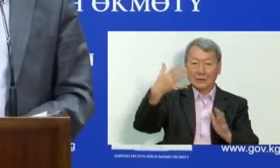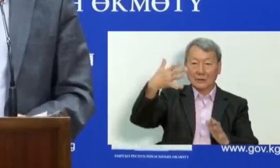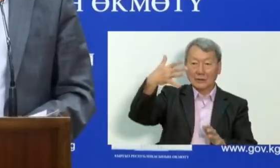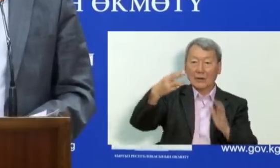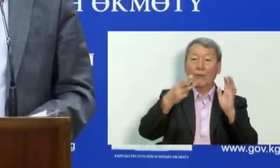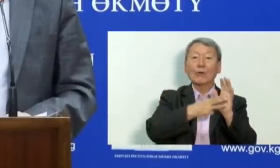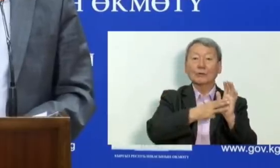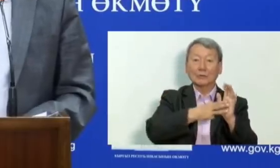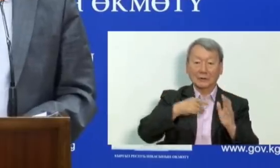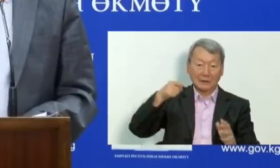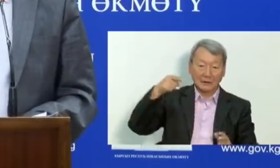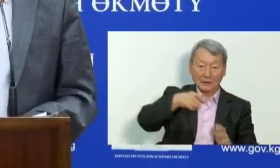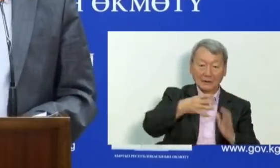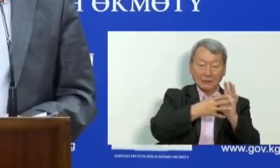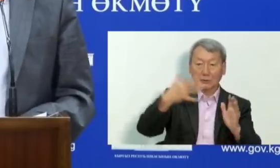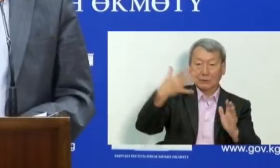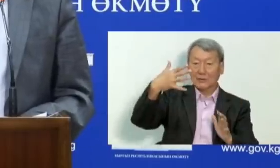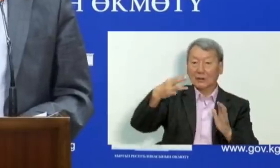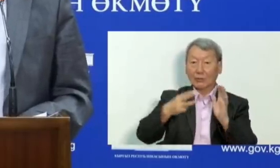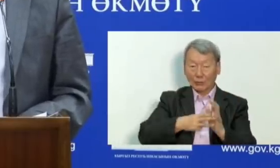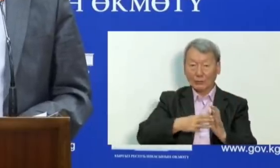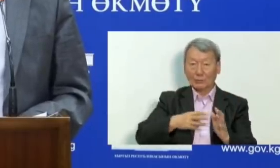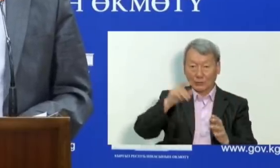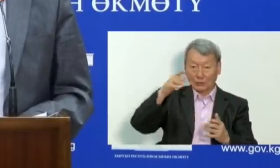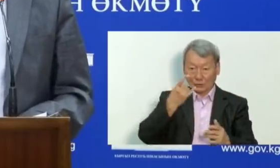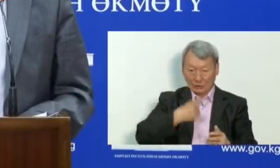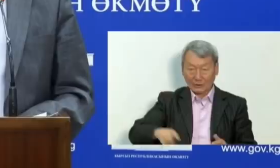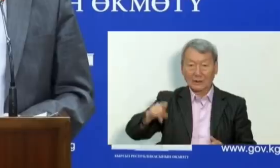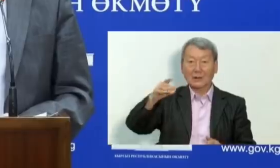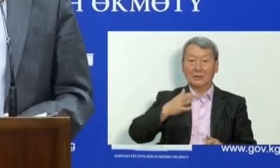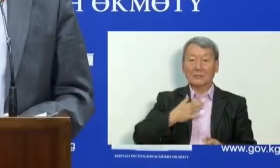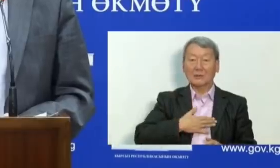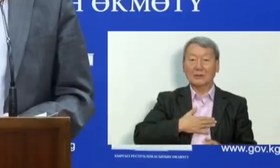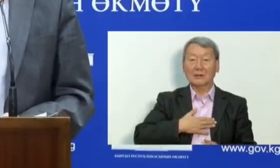1958 жылы төрөлгөн, туулган биздин бир